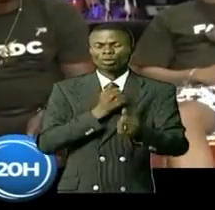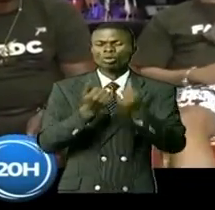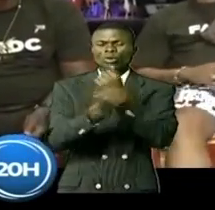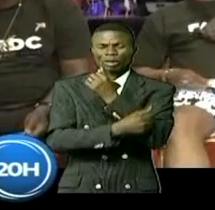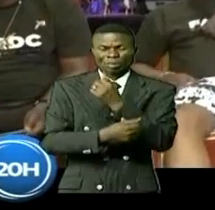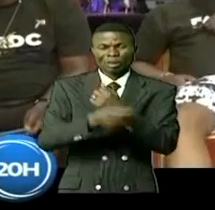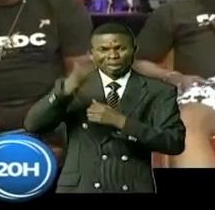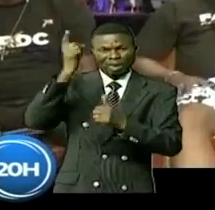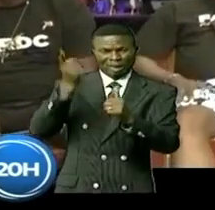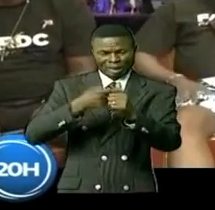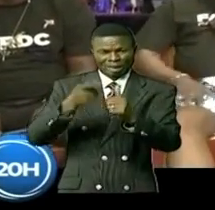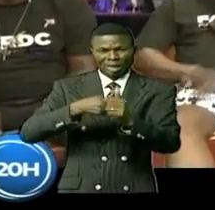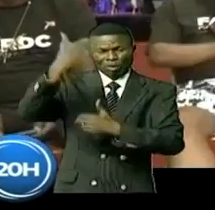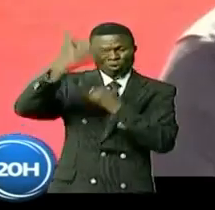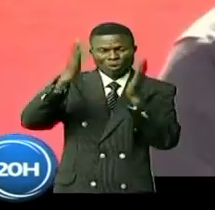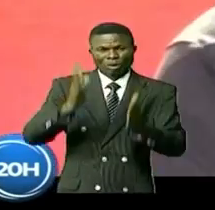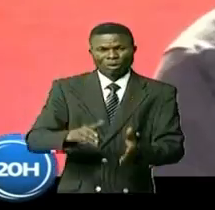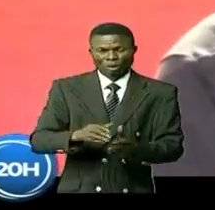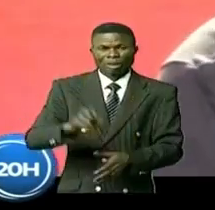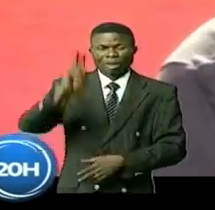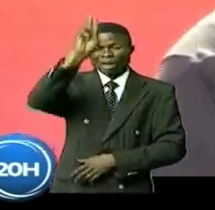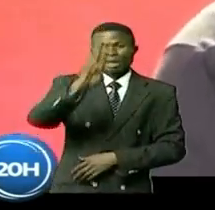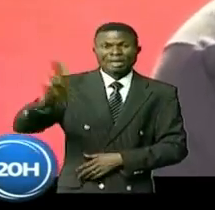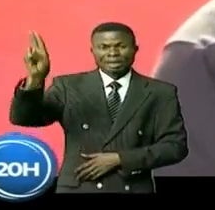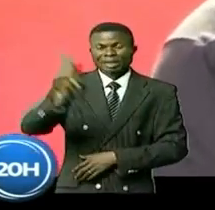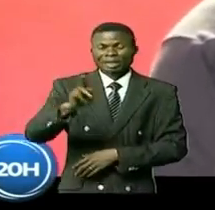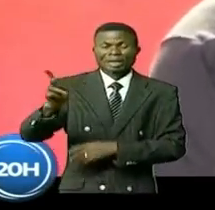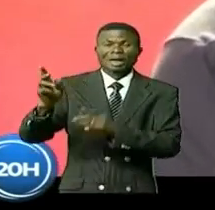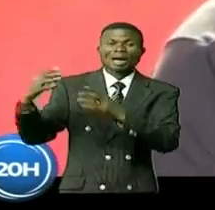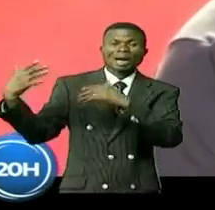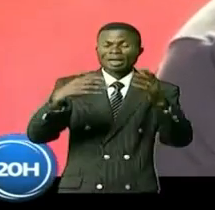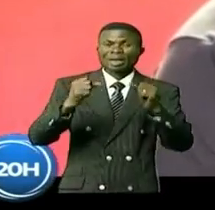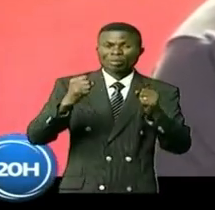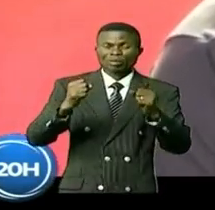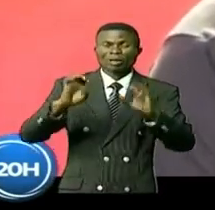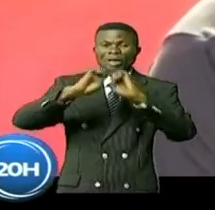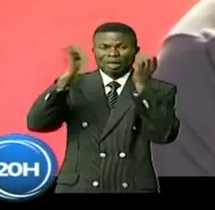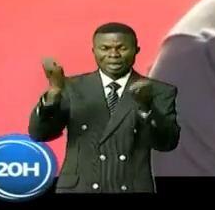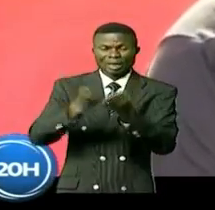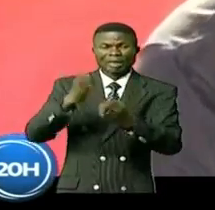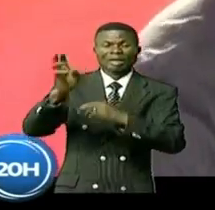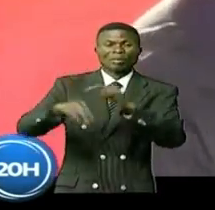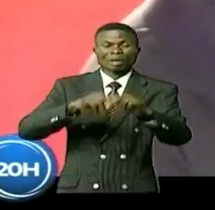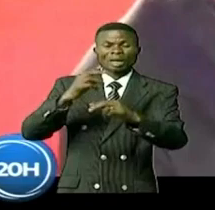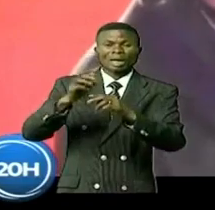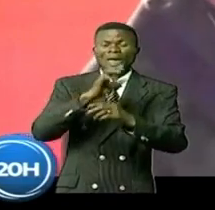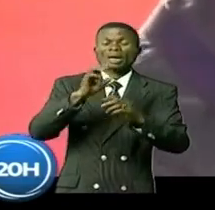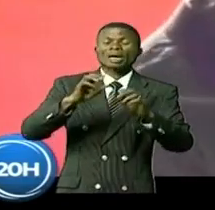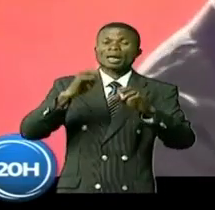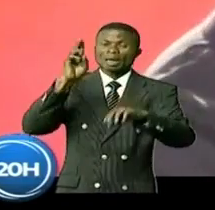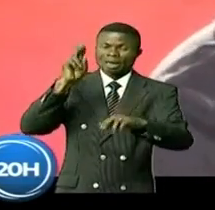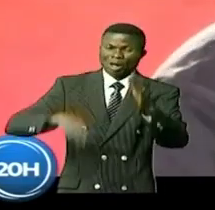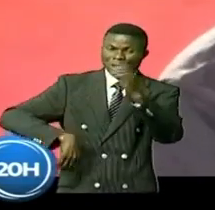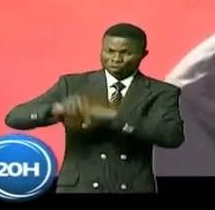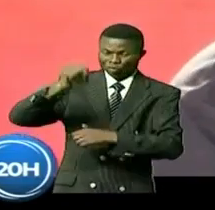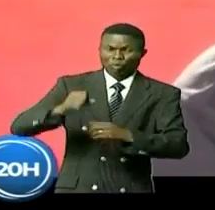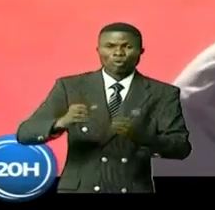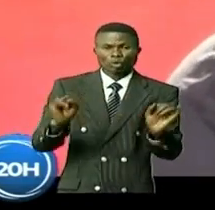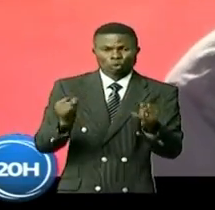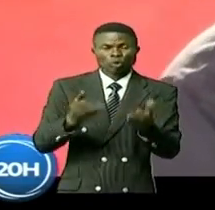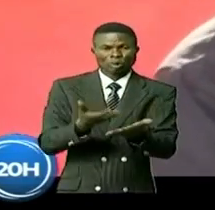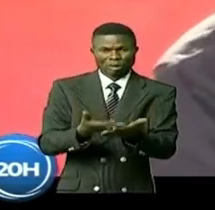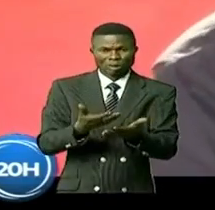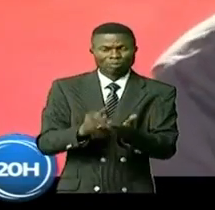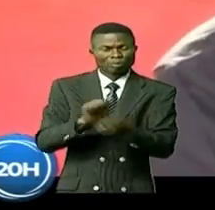Total l'homonie même en Ukraine, guerre et Zamakasi, mais équipe nationale n'a pas été balayée. C'est un problème national qui